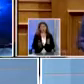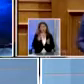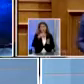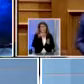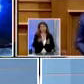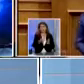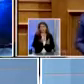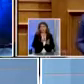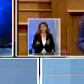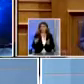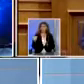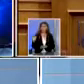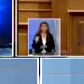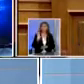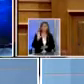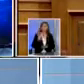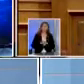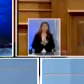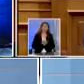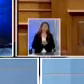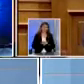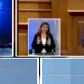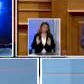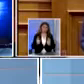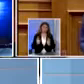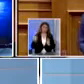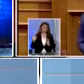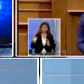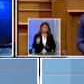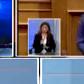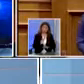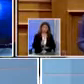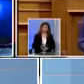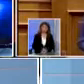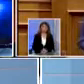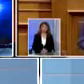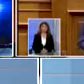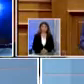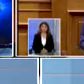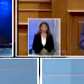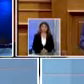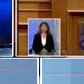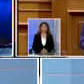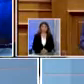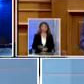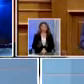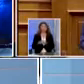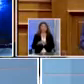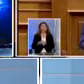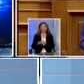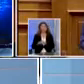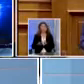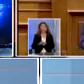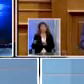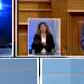αυτό το 179, είναι ότι ίσως η Ένωση Κεντρών, ίσως εσείς, είσαστε ένα βήμα